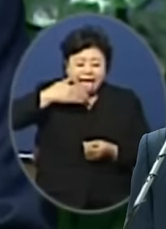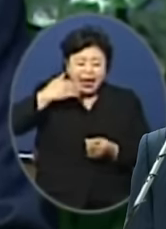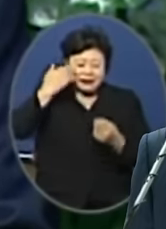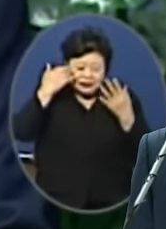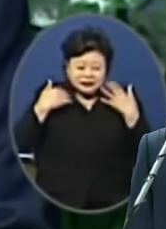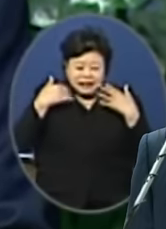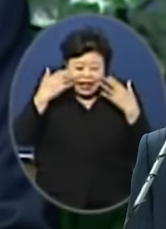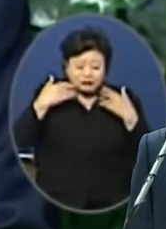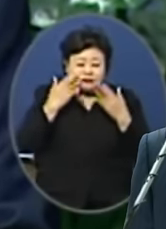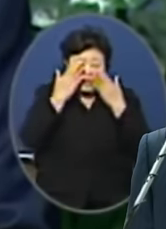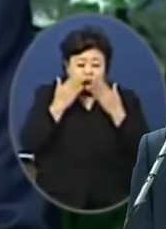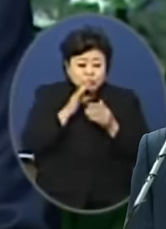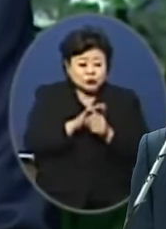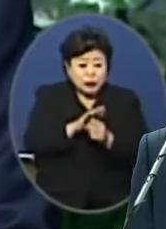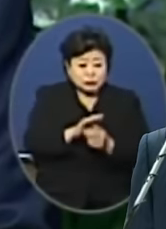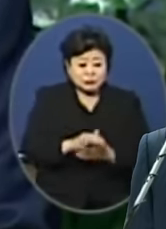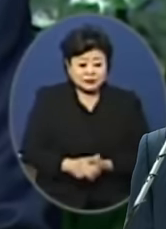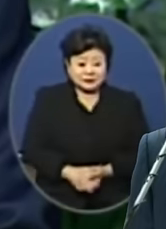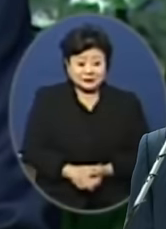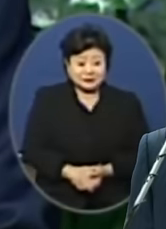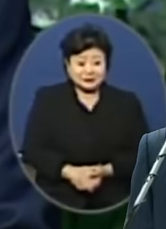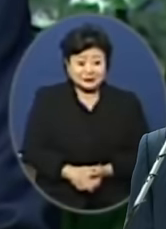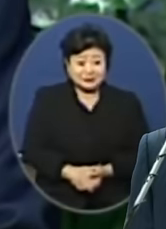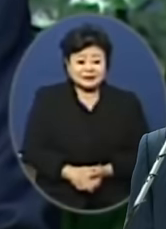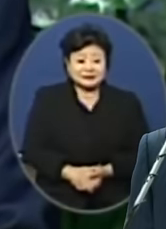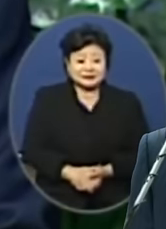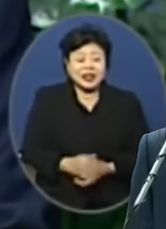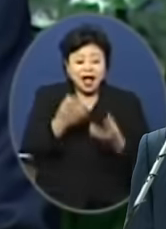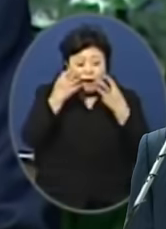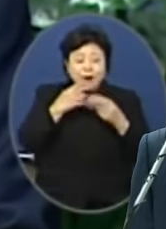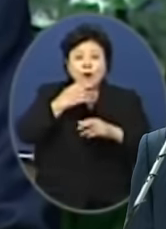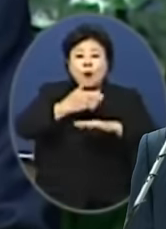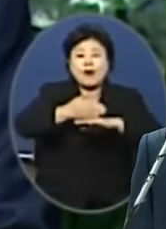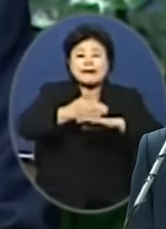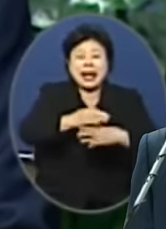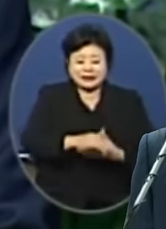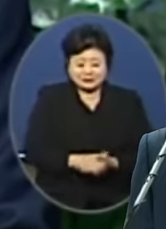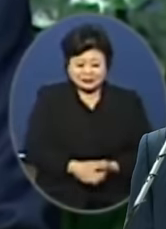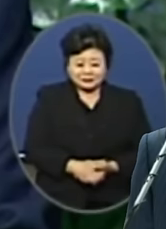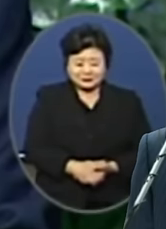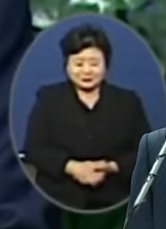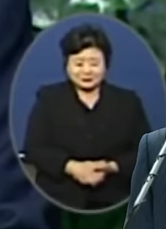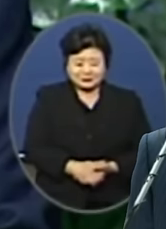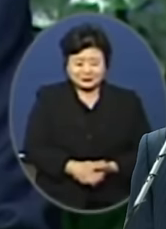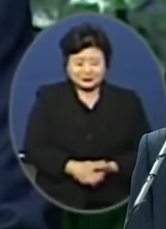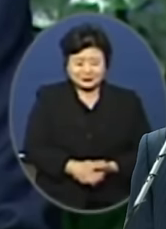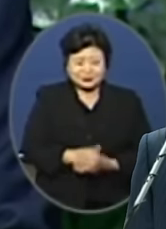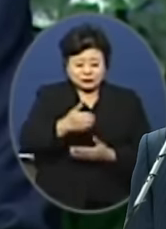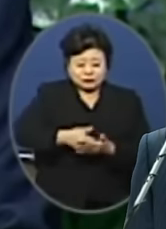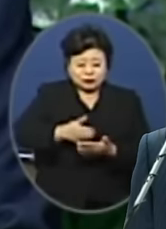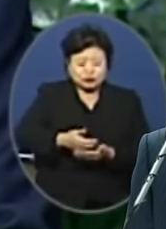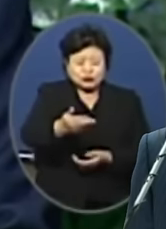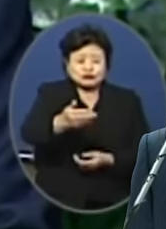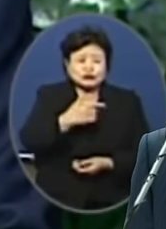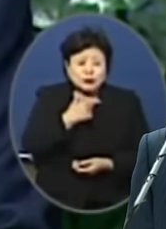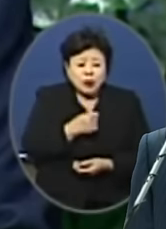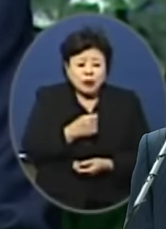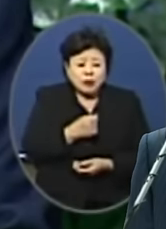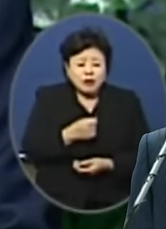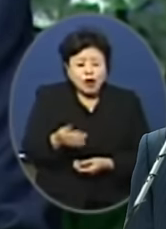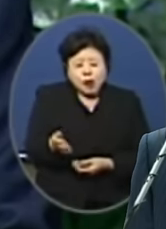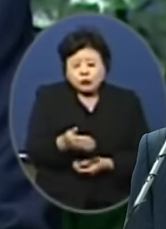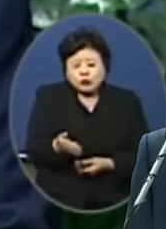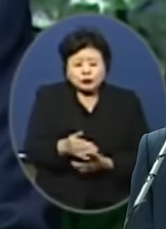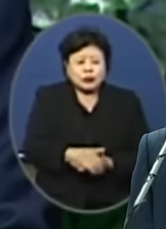고맙습니까? 그리고 범아 참 고맙다. 너에게 뭐 누룽지라도 하나 주면 좋겠는데 아무것도